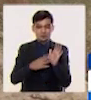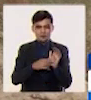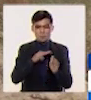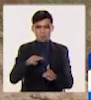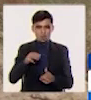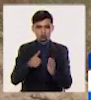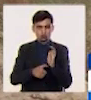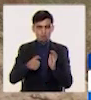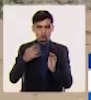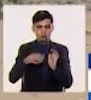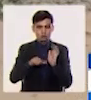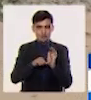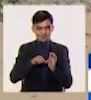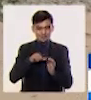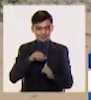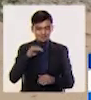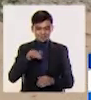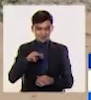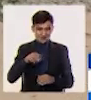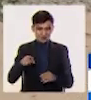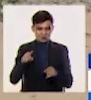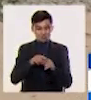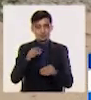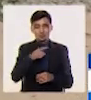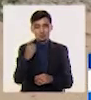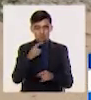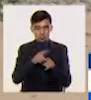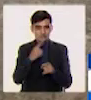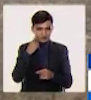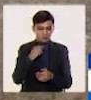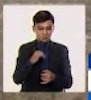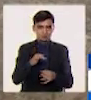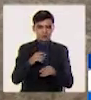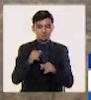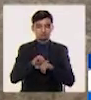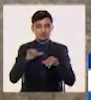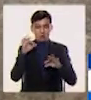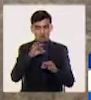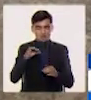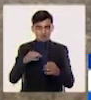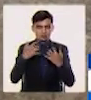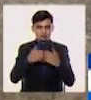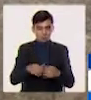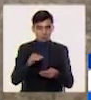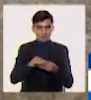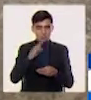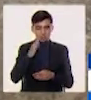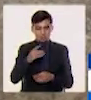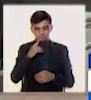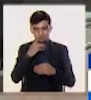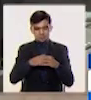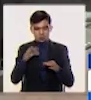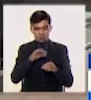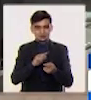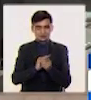299,646,000 теңгеге бағаладық дейді. Бұл ақпараттан шағым иесі де хабардар екен. Шығын көбейген тұста әкімдік есепті қайта жүргіземіз деген алғашқы